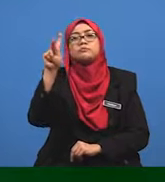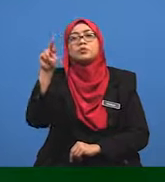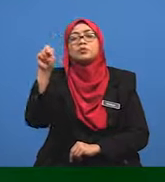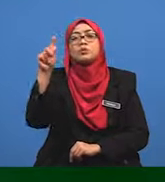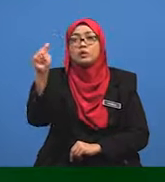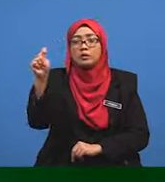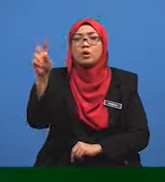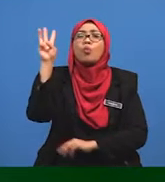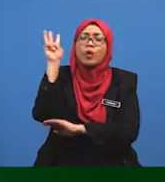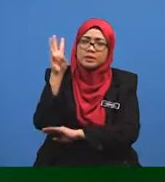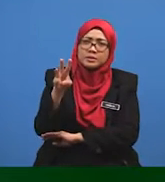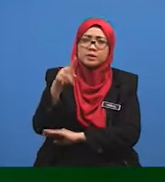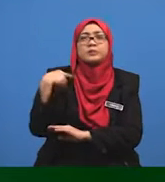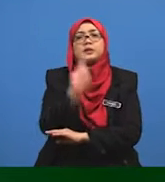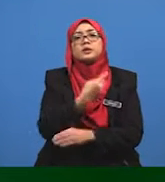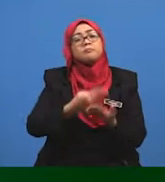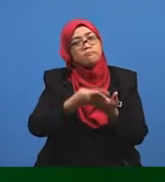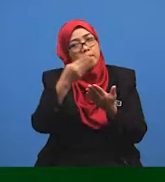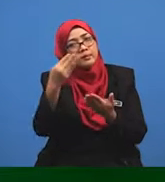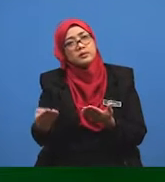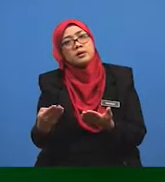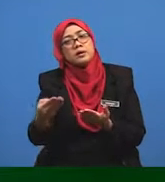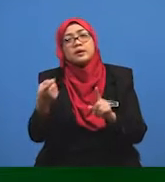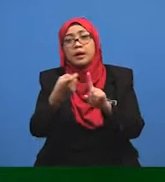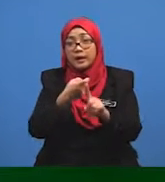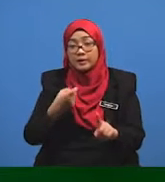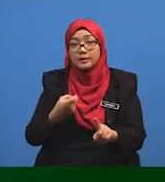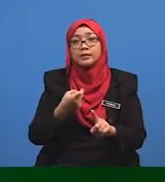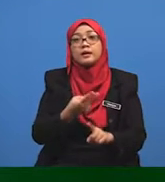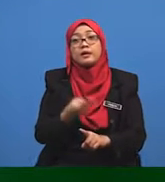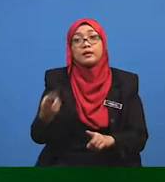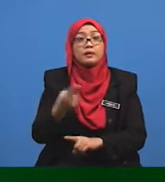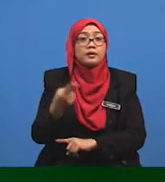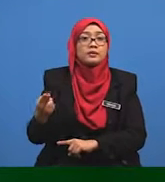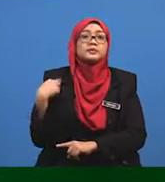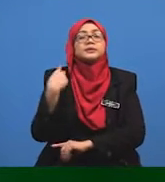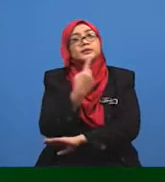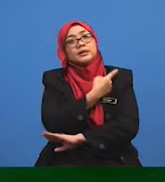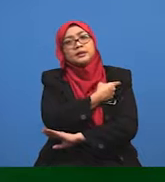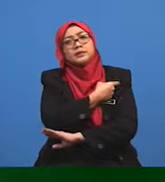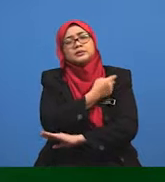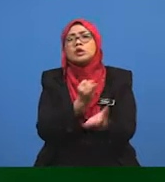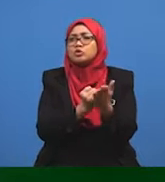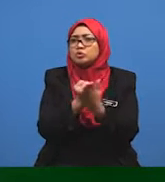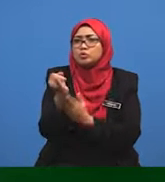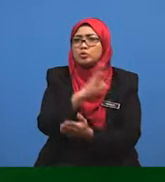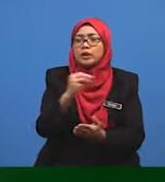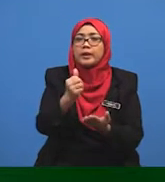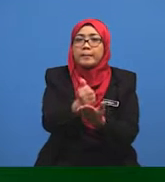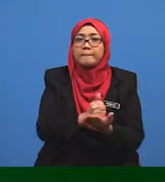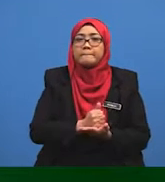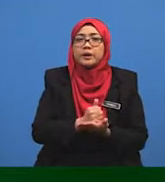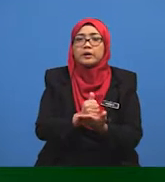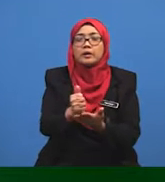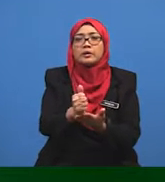bagi membersihkan hak orang lain yang ada pada harta kita. Yang kedua, bersifat jujur dan